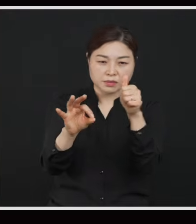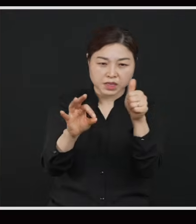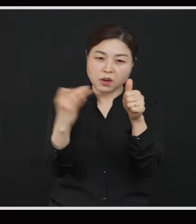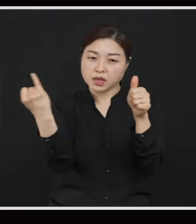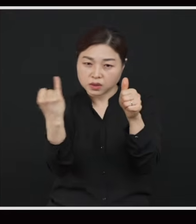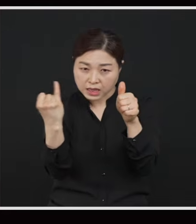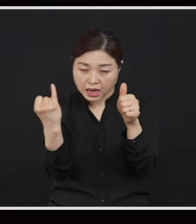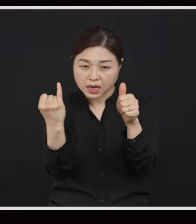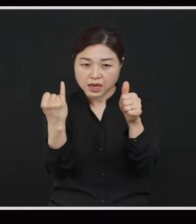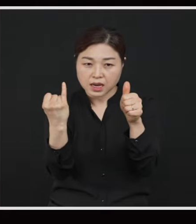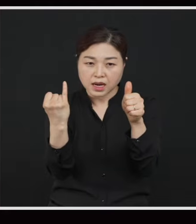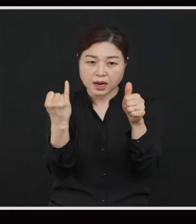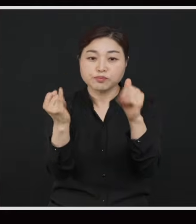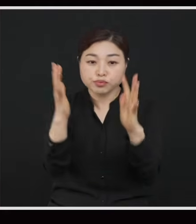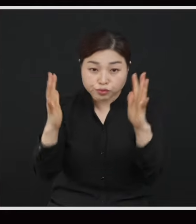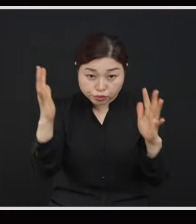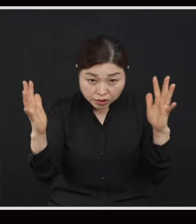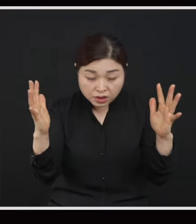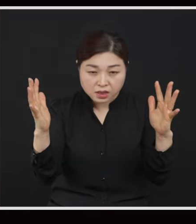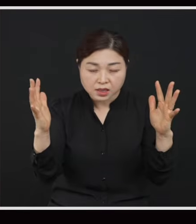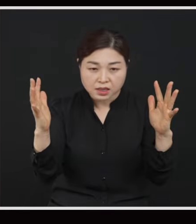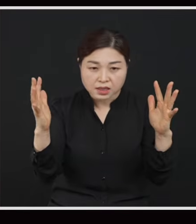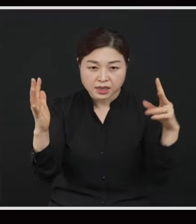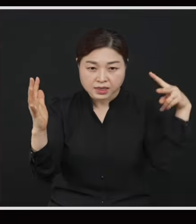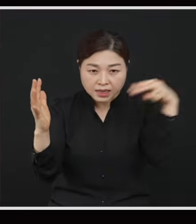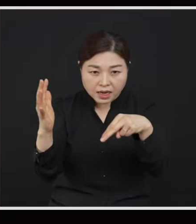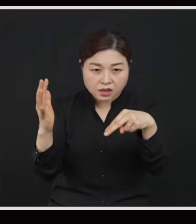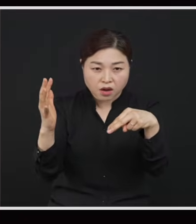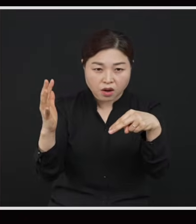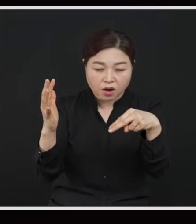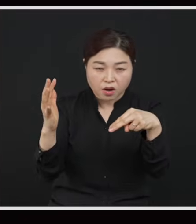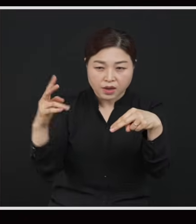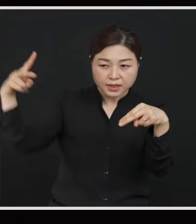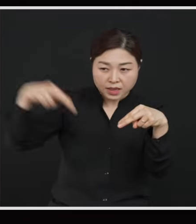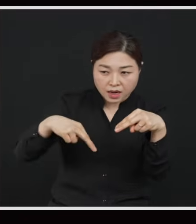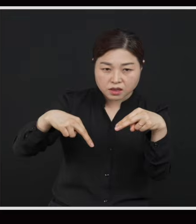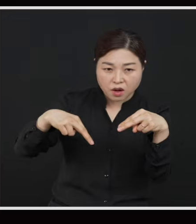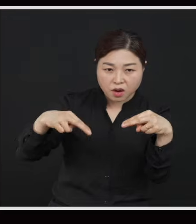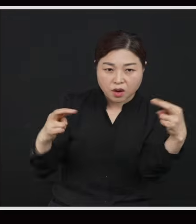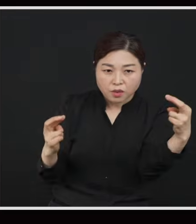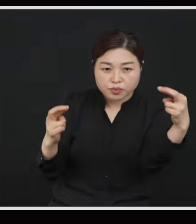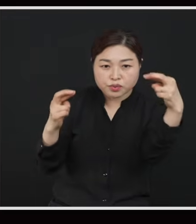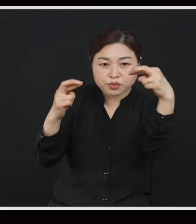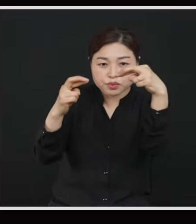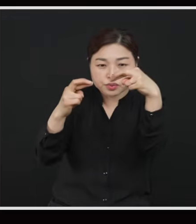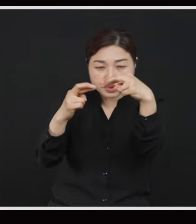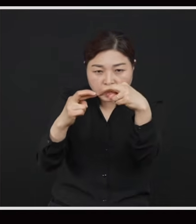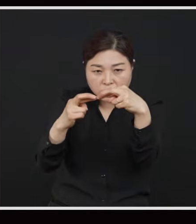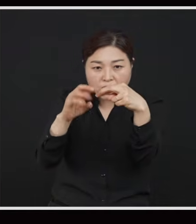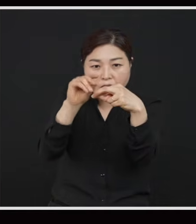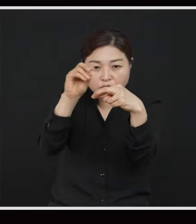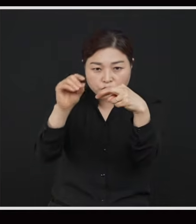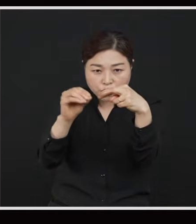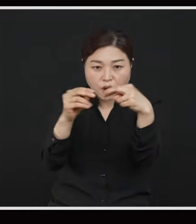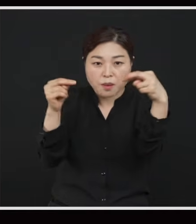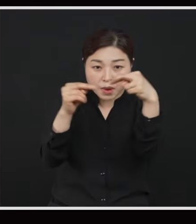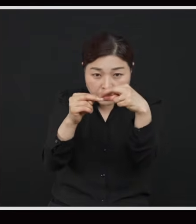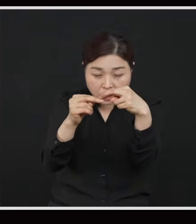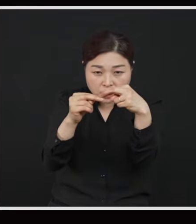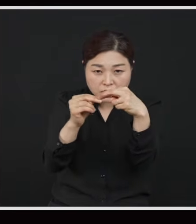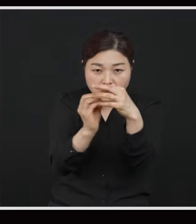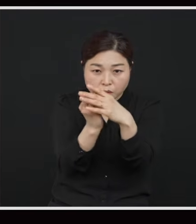암술 수술이 있는데 수술을 잘라서 제거를 하고 그 다음에 암술에다가 원하는 꽃가루를 이렇게 묻히면